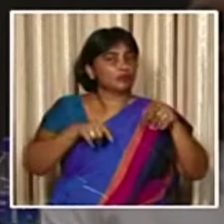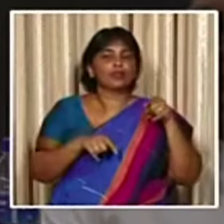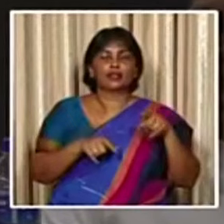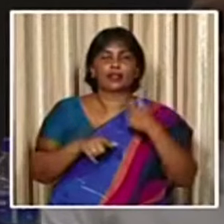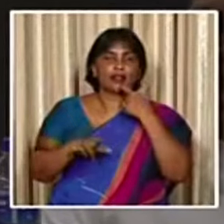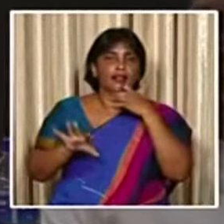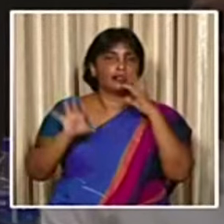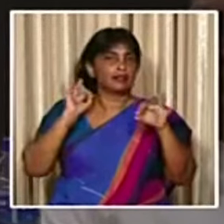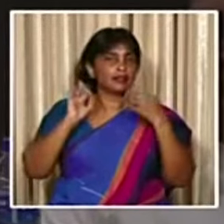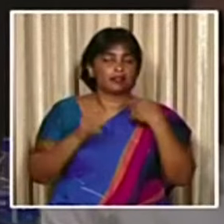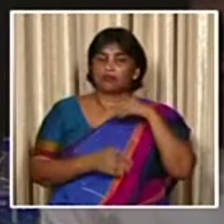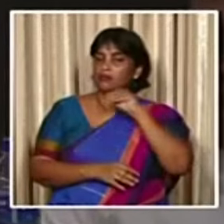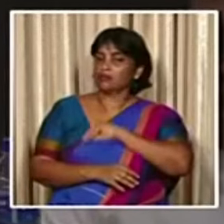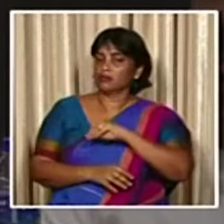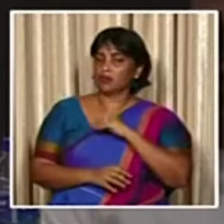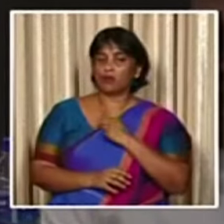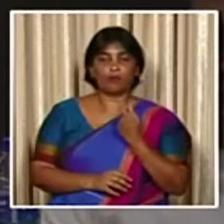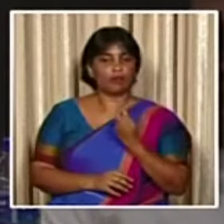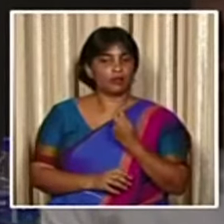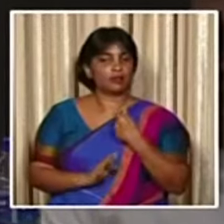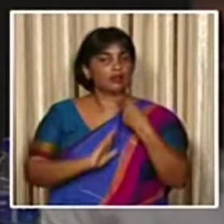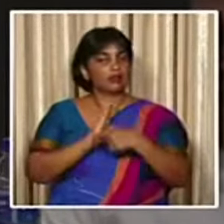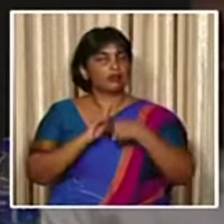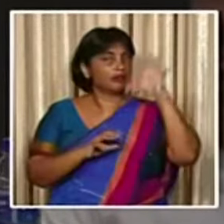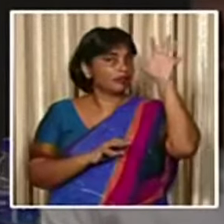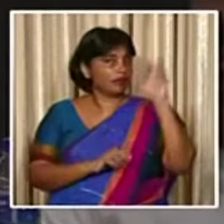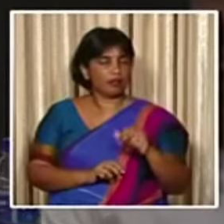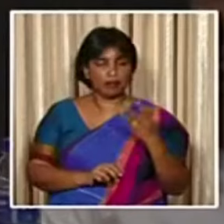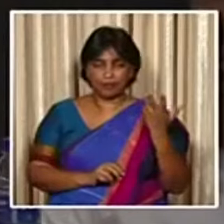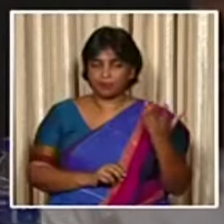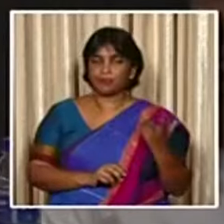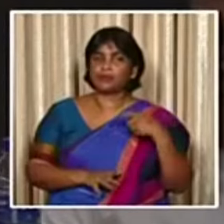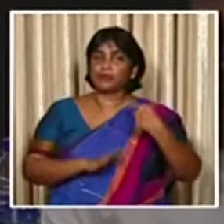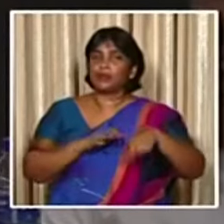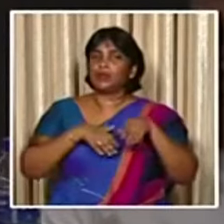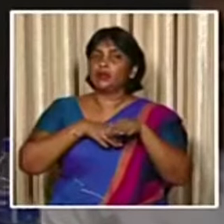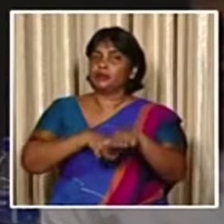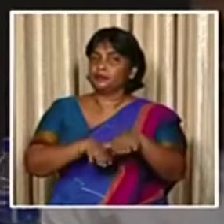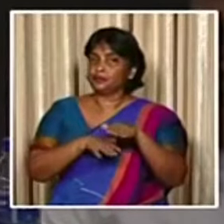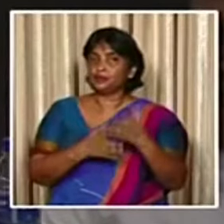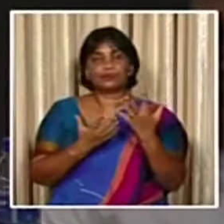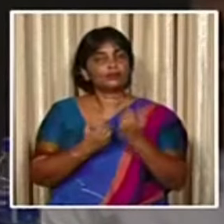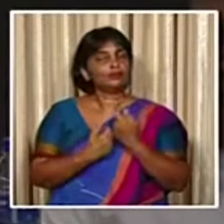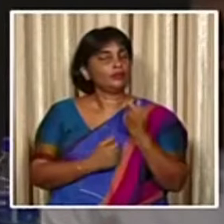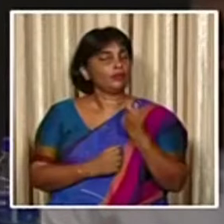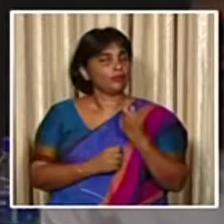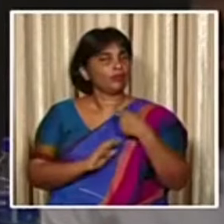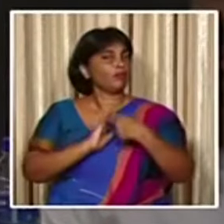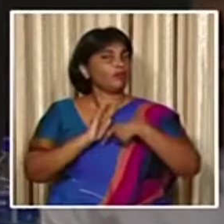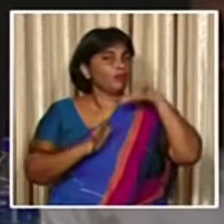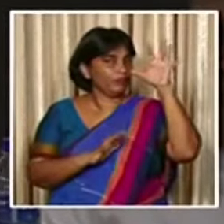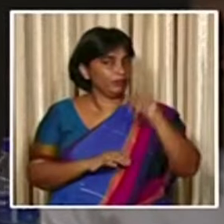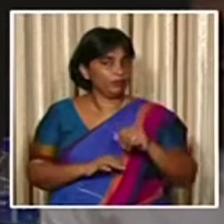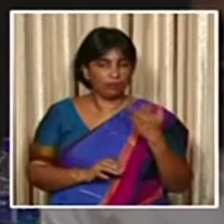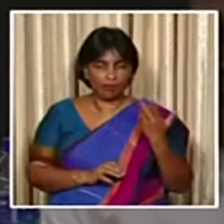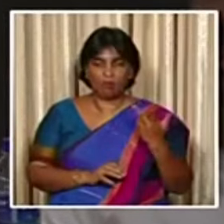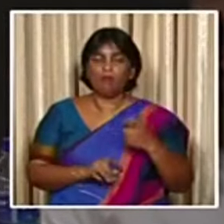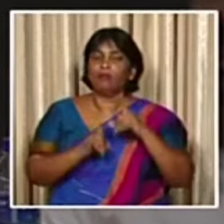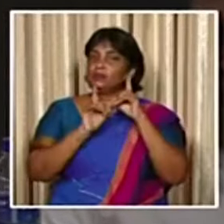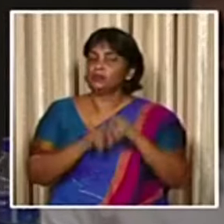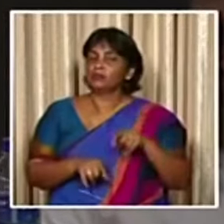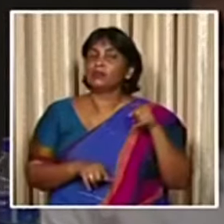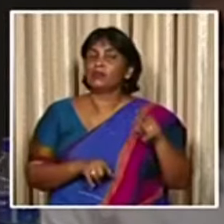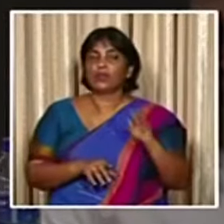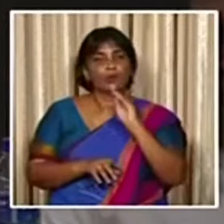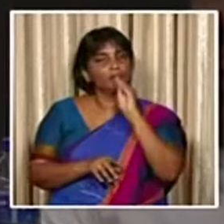මේ තේල් කර්මාන්තයෙන් උපයන මුදල් රටට ගෙනල්ල නැහැ. ඇඟලුම් කර්මාන්තයෙන් උපයන මුදල් රටට ගෙනල්ල නැහැ.